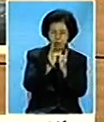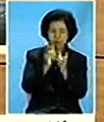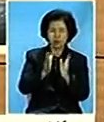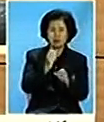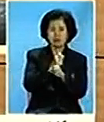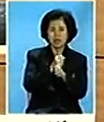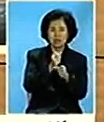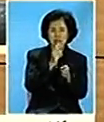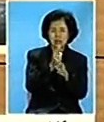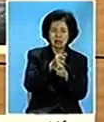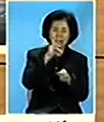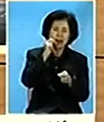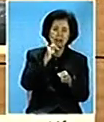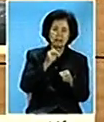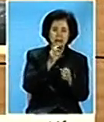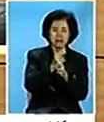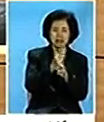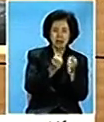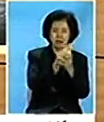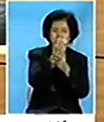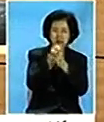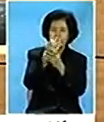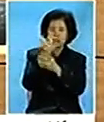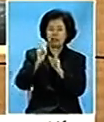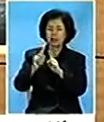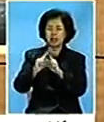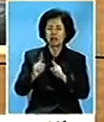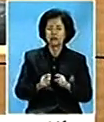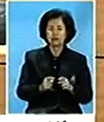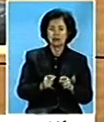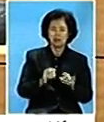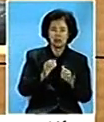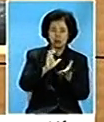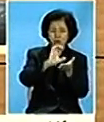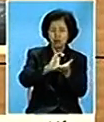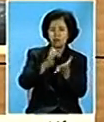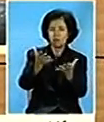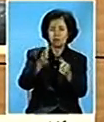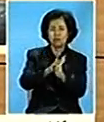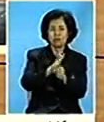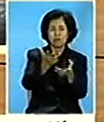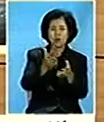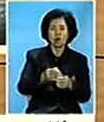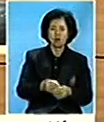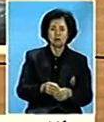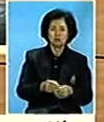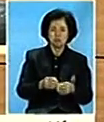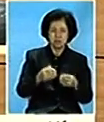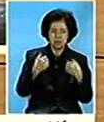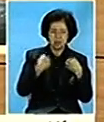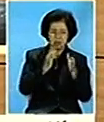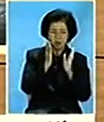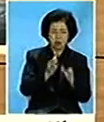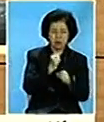การรักษาน้ำหลายแห่งครับรักษาป่าหลายแห่งขอประทานโทษครับเขาไม่มีก็ประมาณเพียงพอบางแห่งครับเจ้าหน้าที่ของกรมป่า